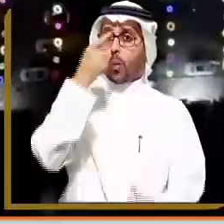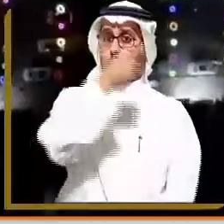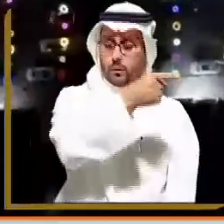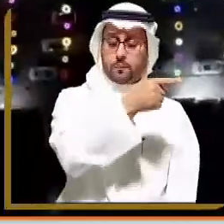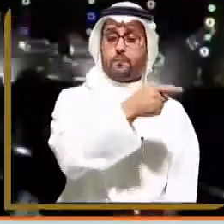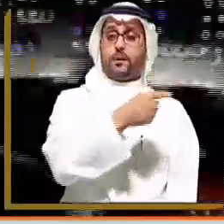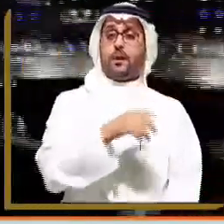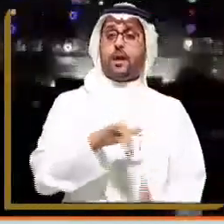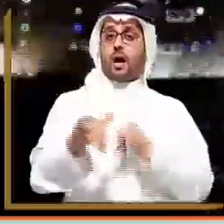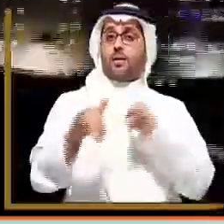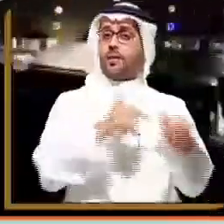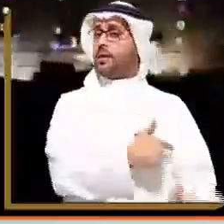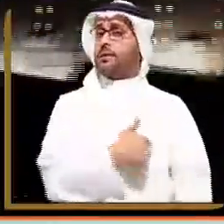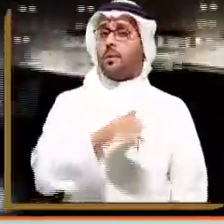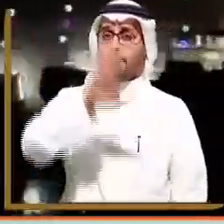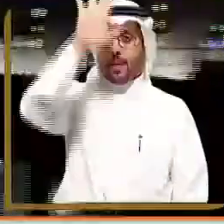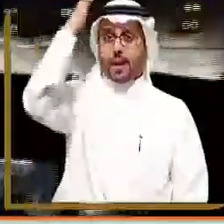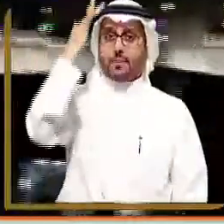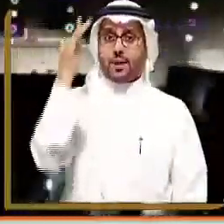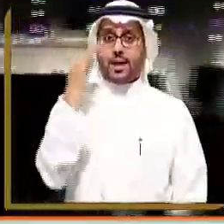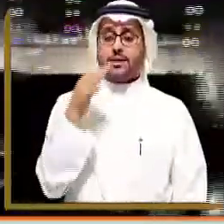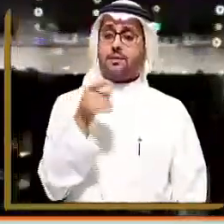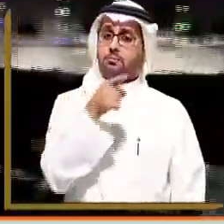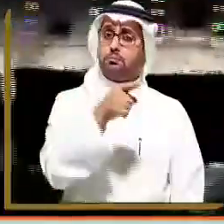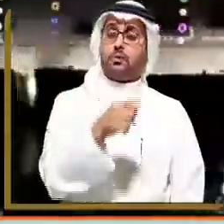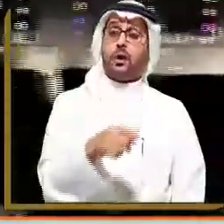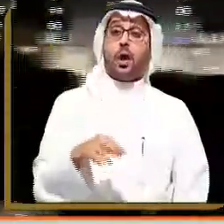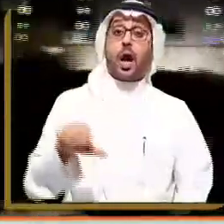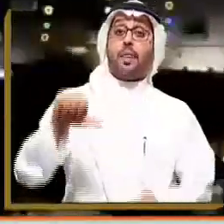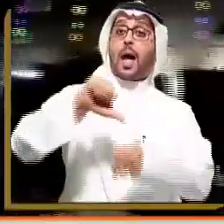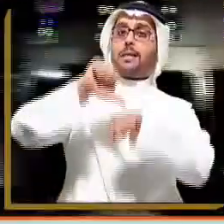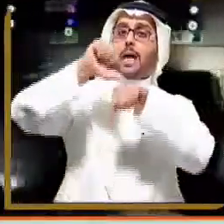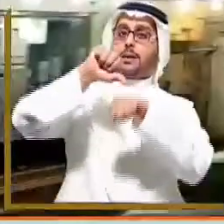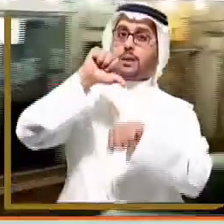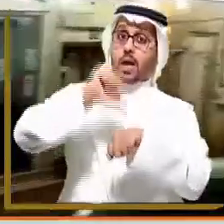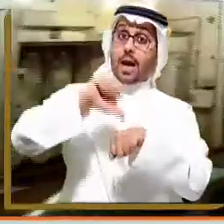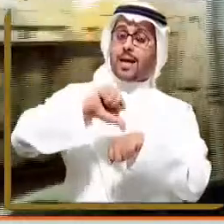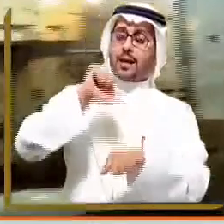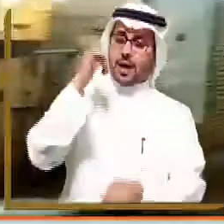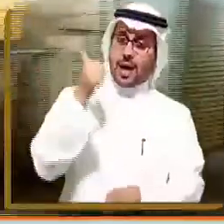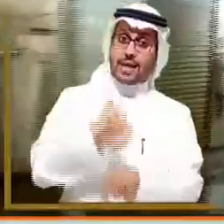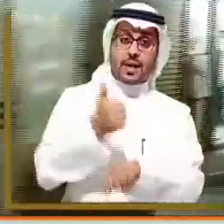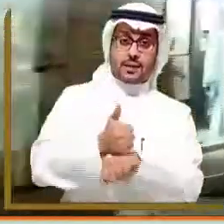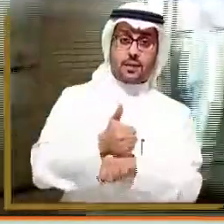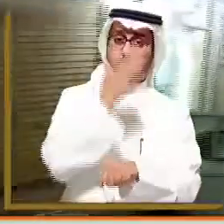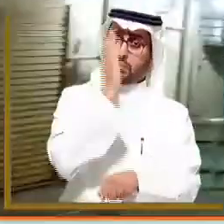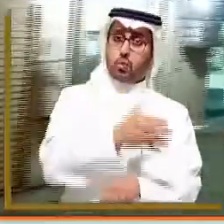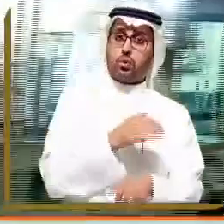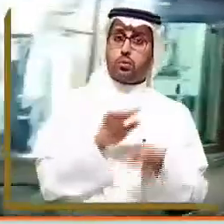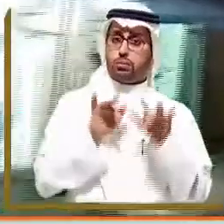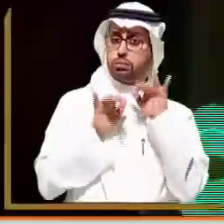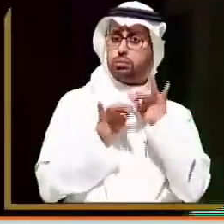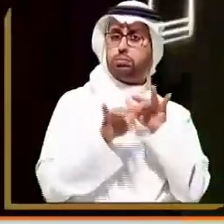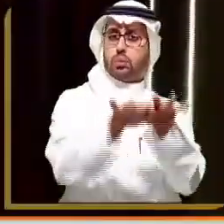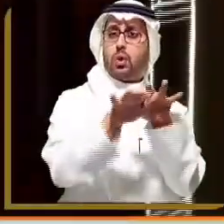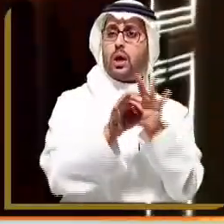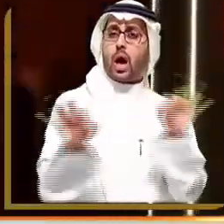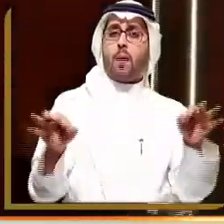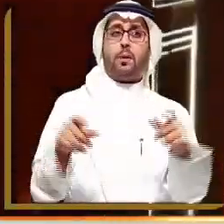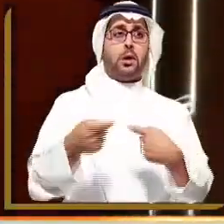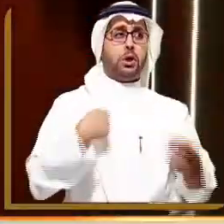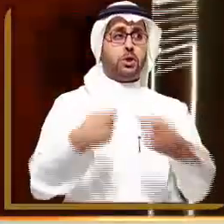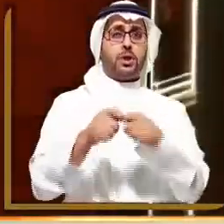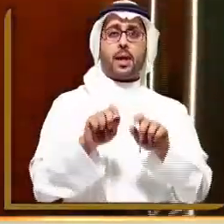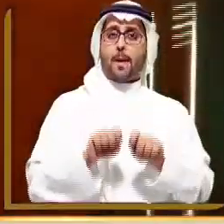عبد العزيز بمحافظة أبو عريش شريانا رئيسيا للمحافظة تتواجد عليه معظم الأنشطة